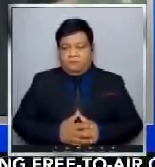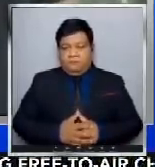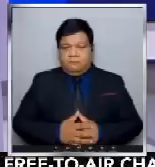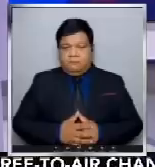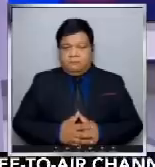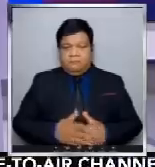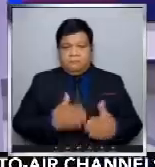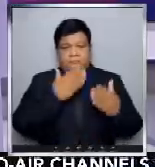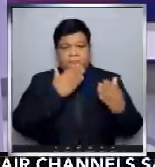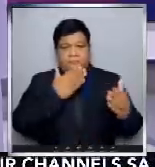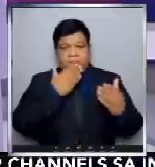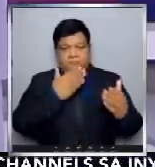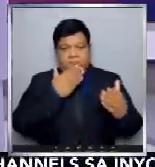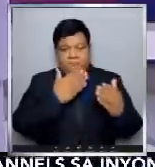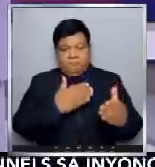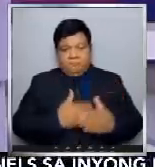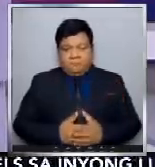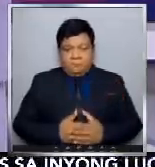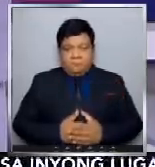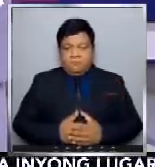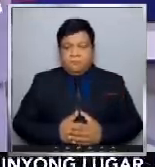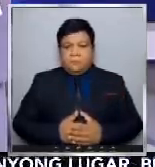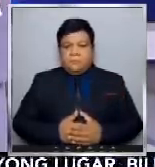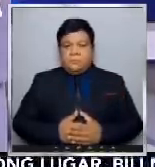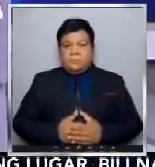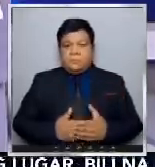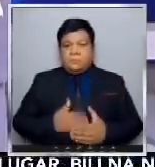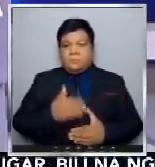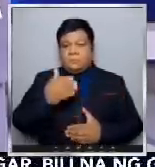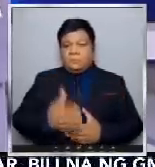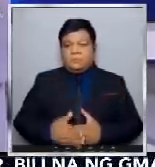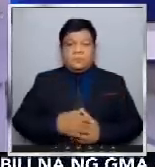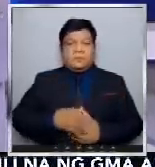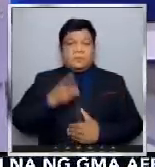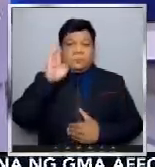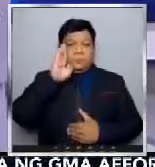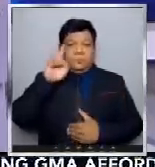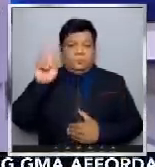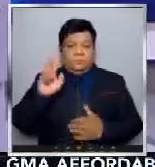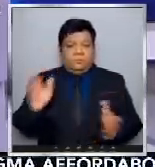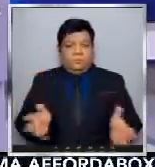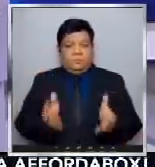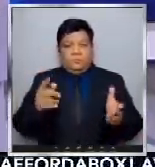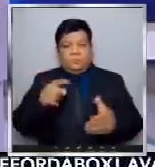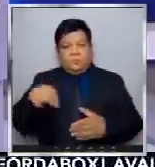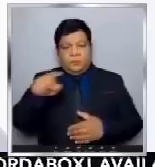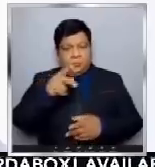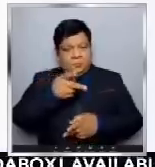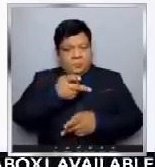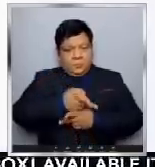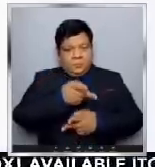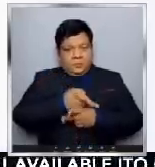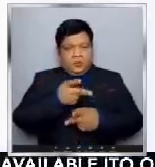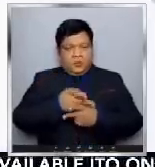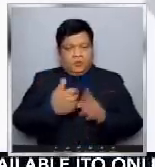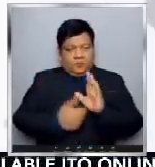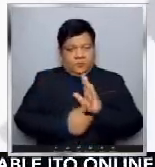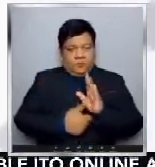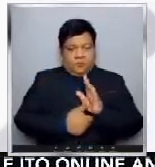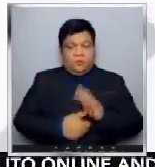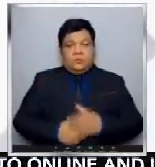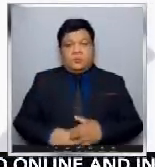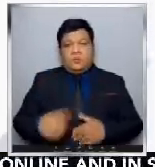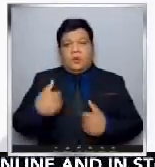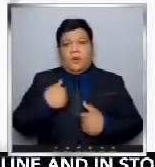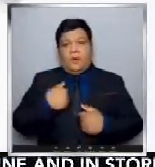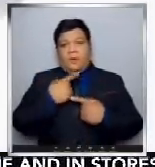Andal. Hinimok ni Bongbong Marcos ang mga botante na bantayan ang kanilang boto sa darating na eleksyon. Sa isang press release, sinabi niya